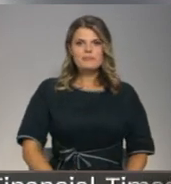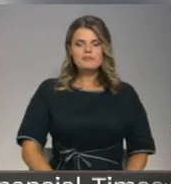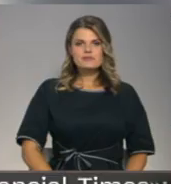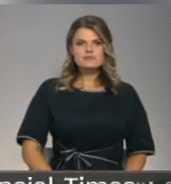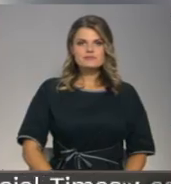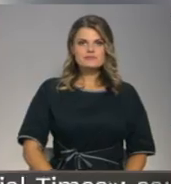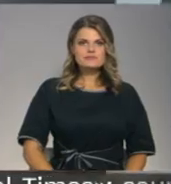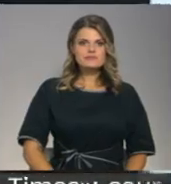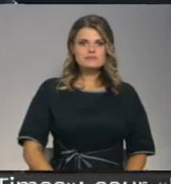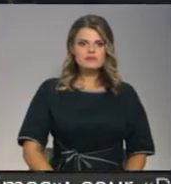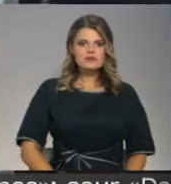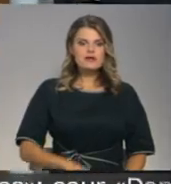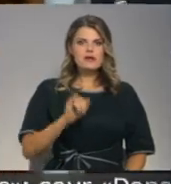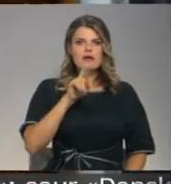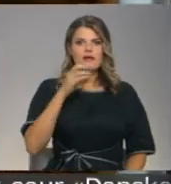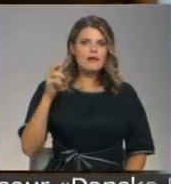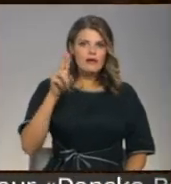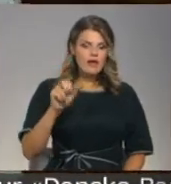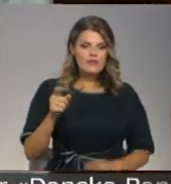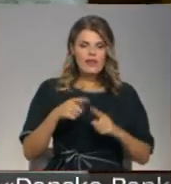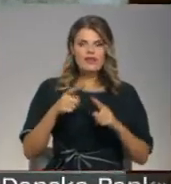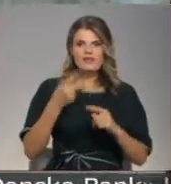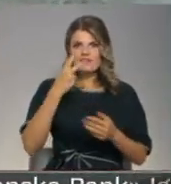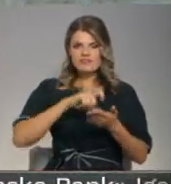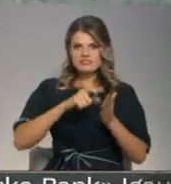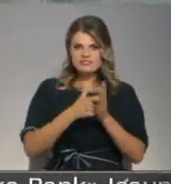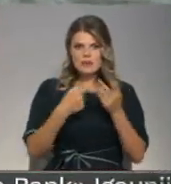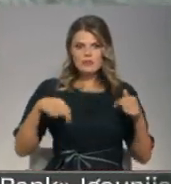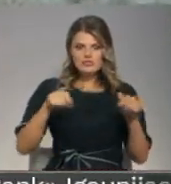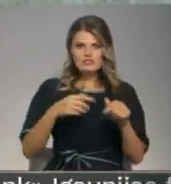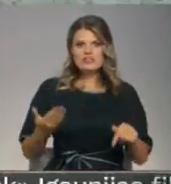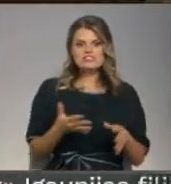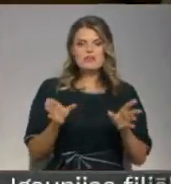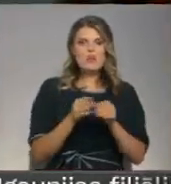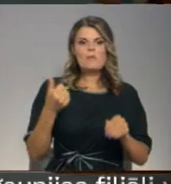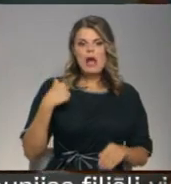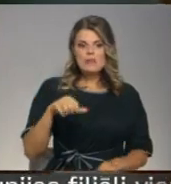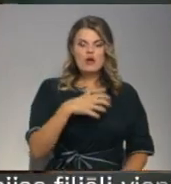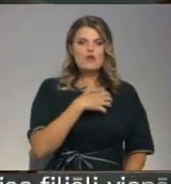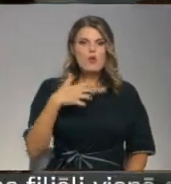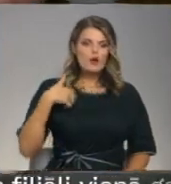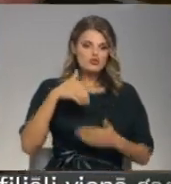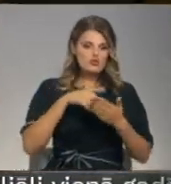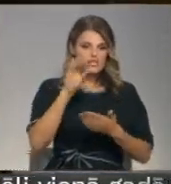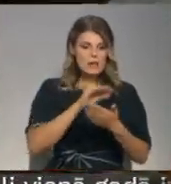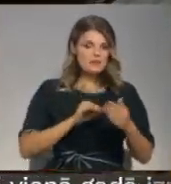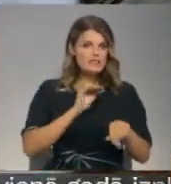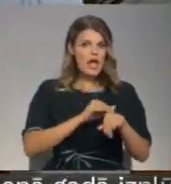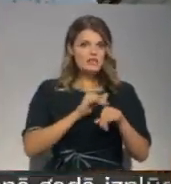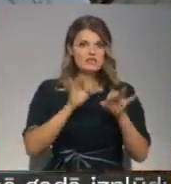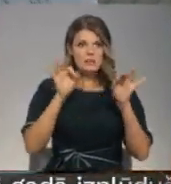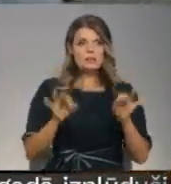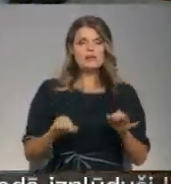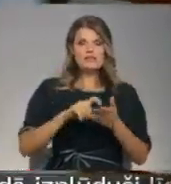televīzija. Irēnas kundze īrē divistabu dzīvokli, kurā dzīvo kopā ar meitu. Pašvaldības vēstule, kas atgādina par